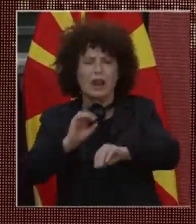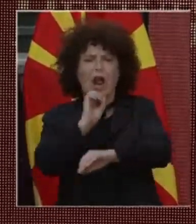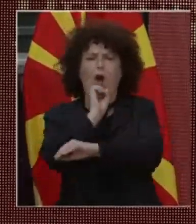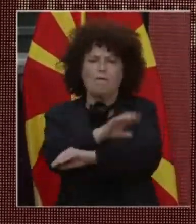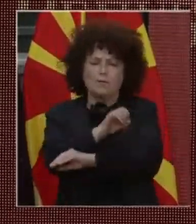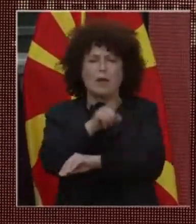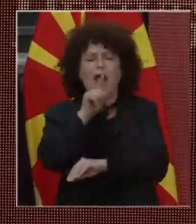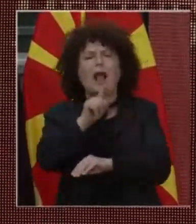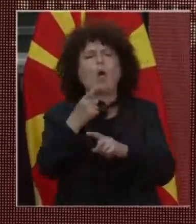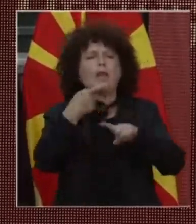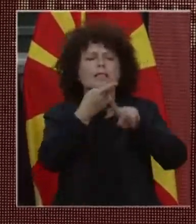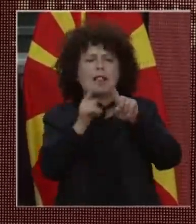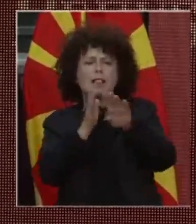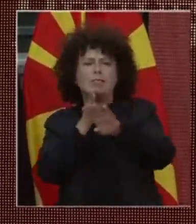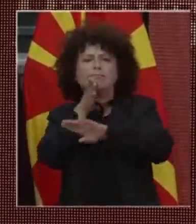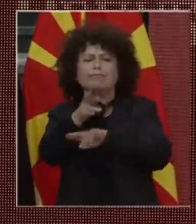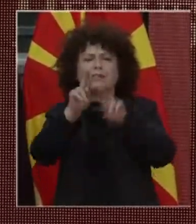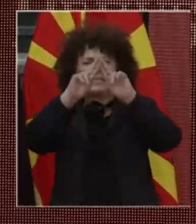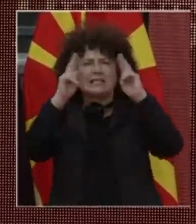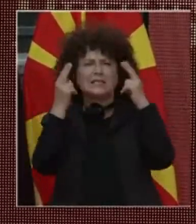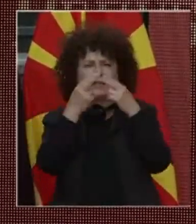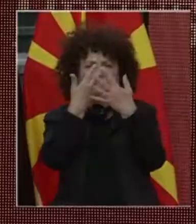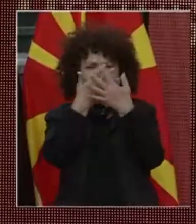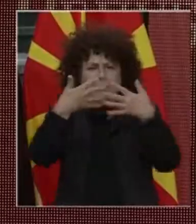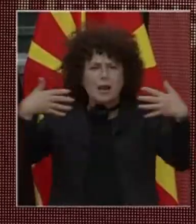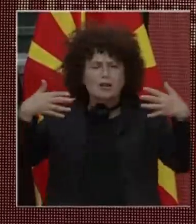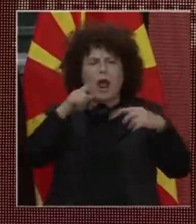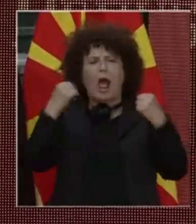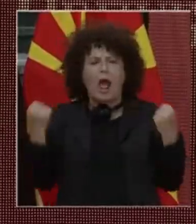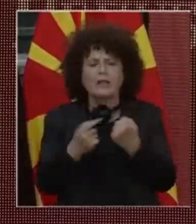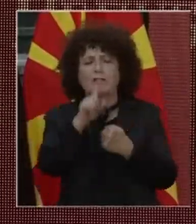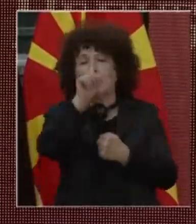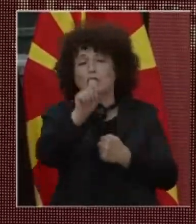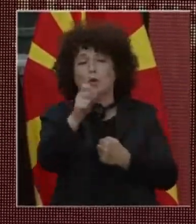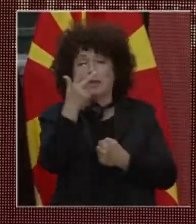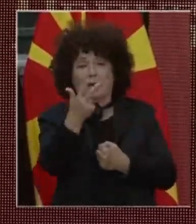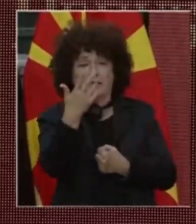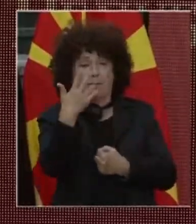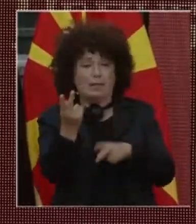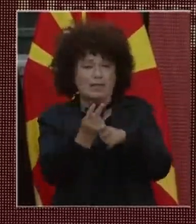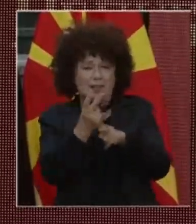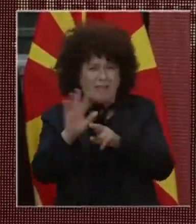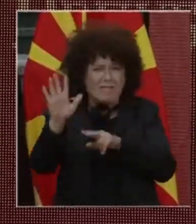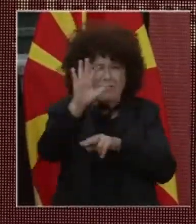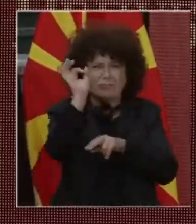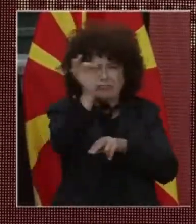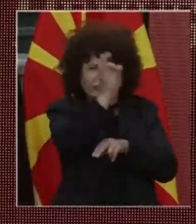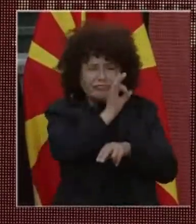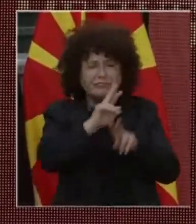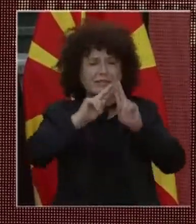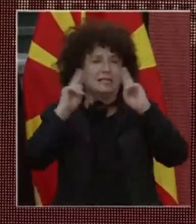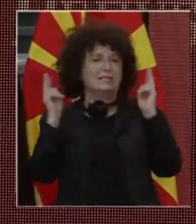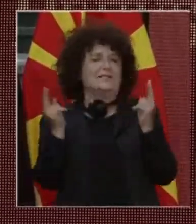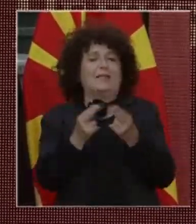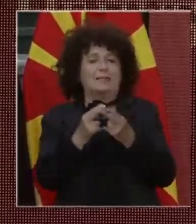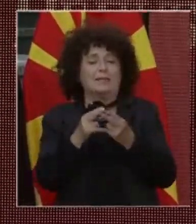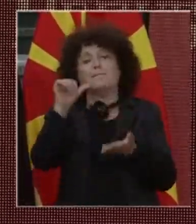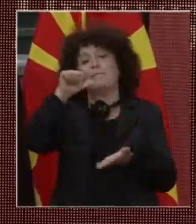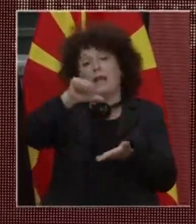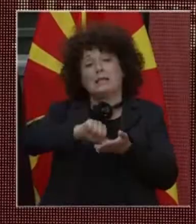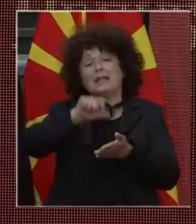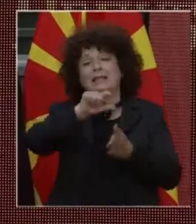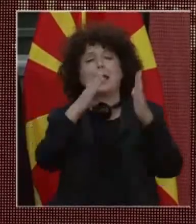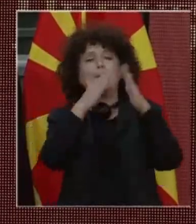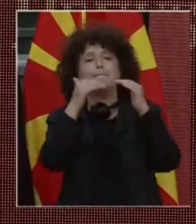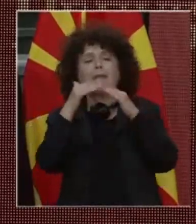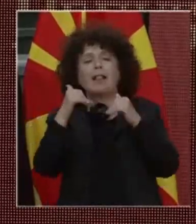од глобалната мрежа на СОС Детско село, која е активна во 135 држави и територии во светот. Центарот за